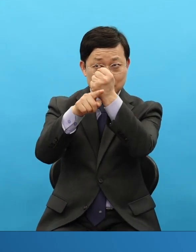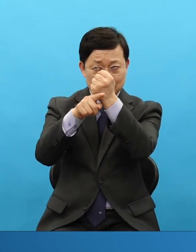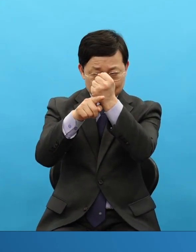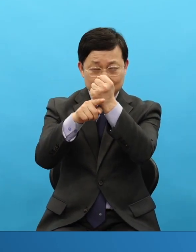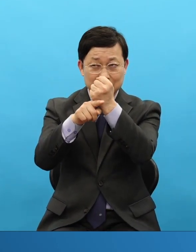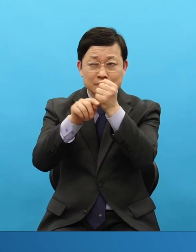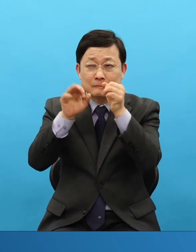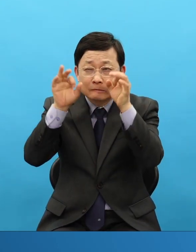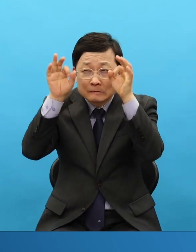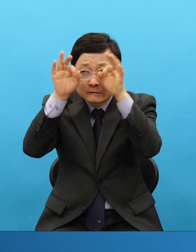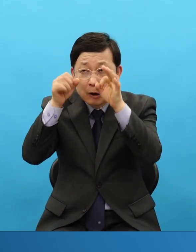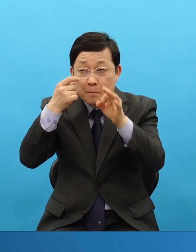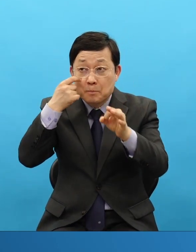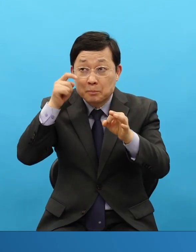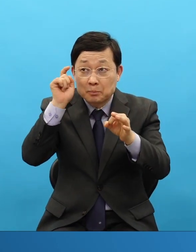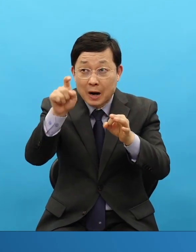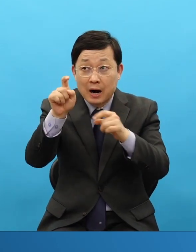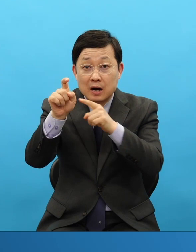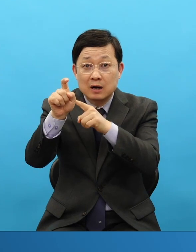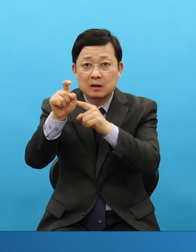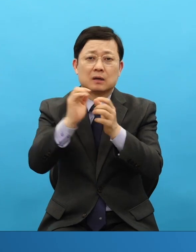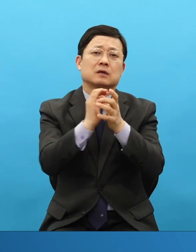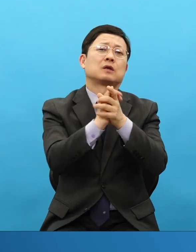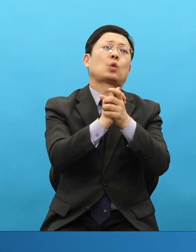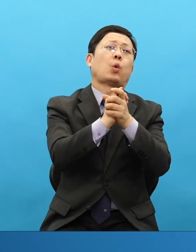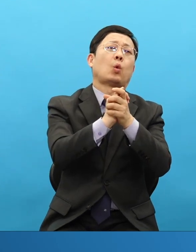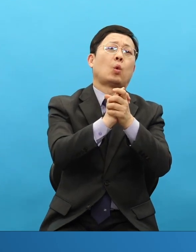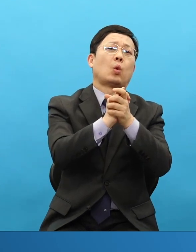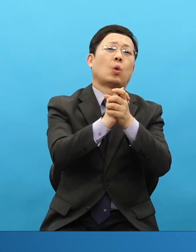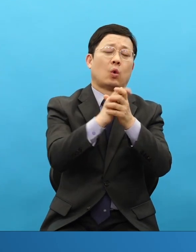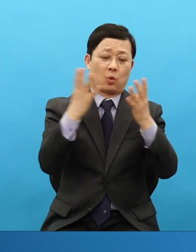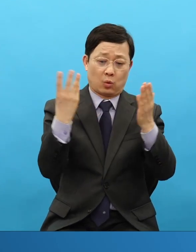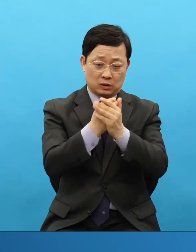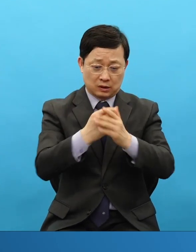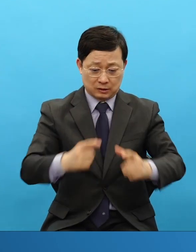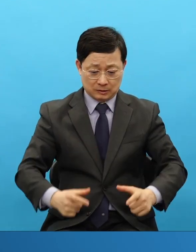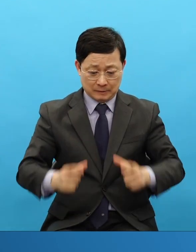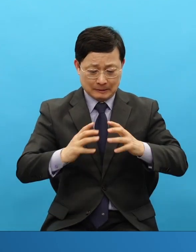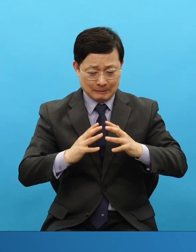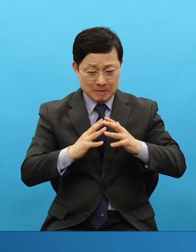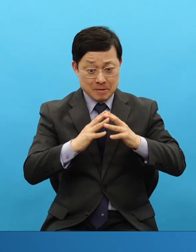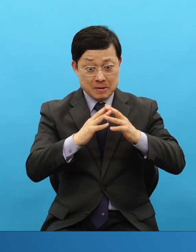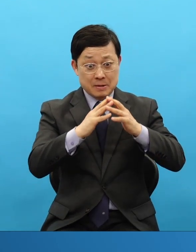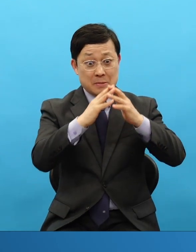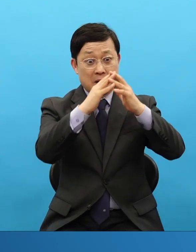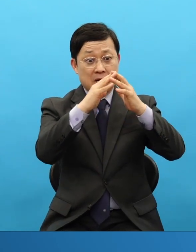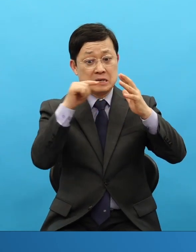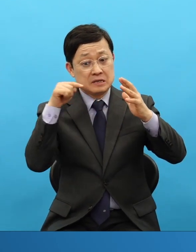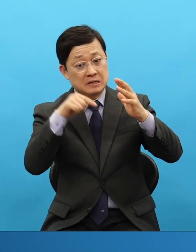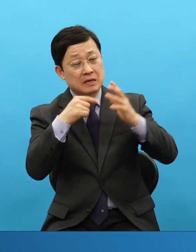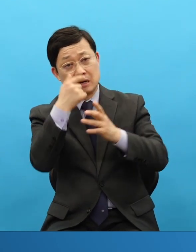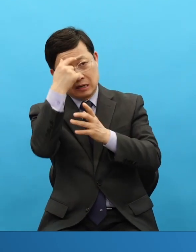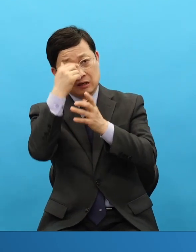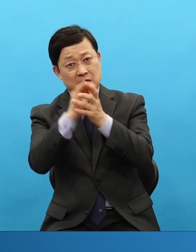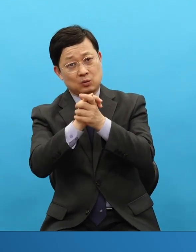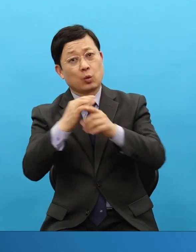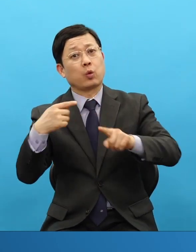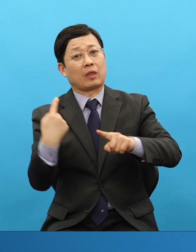And so finding God's absolute reason, that is 또 prayer. 절대 망대를 세우는 게 기도입니다. Raising the absolute partisan, that is